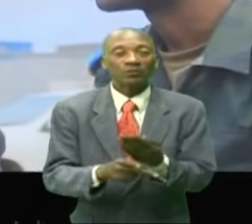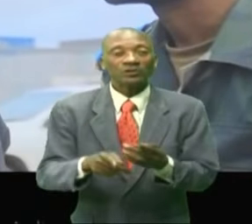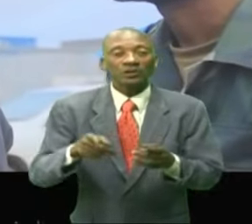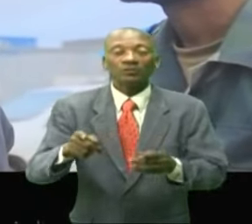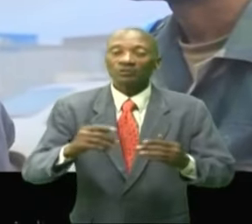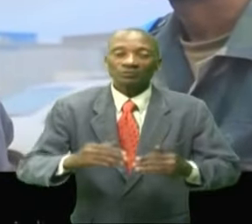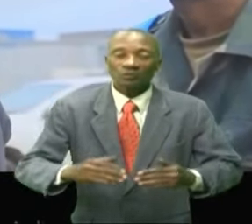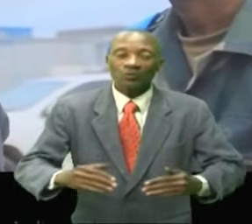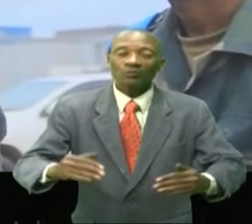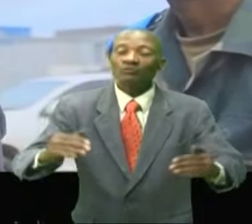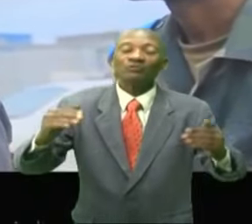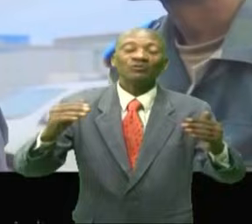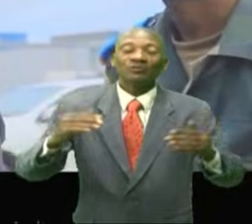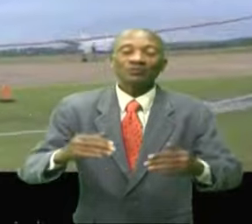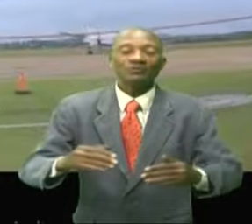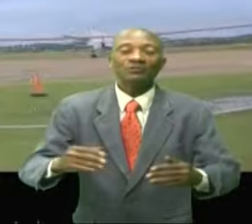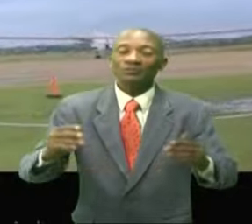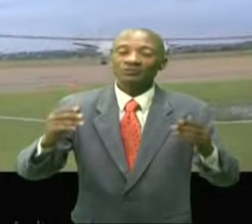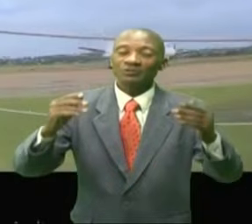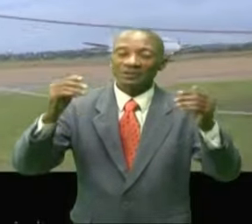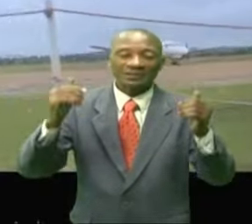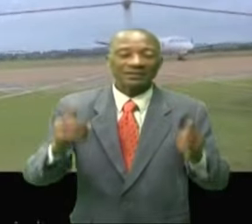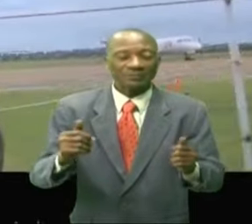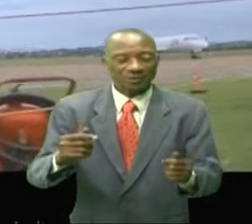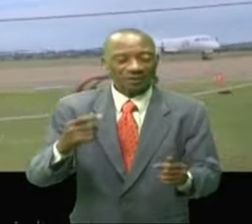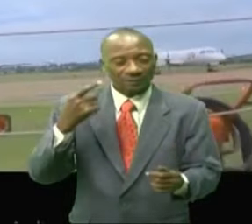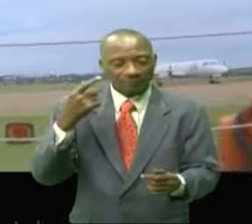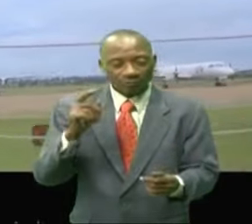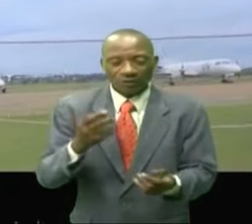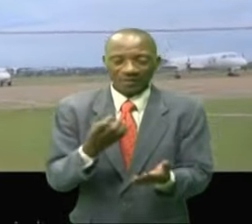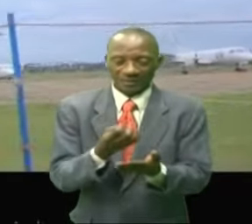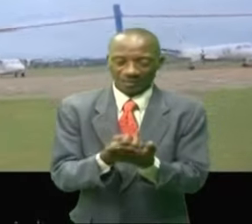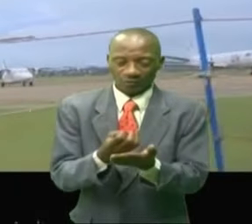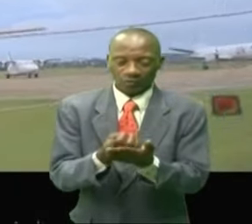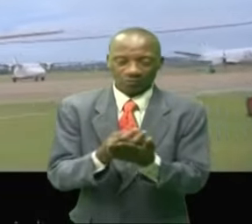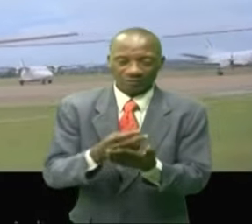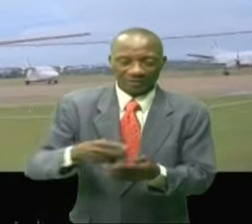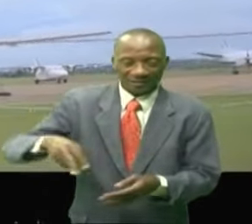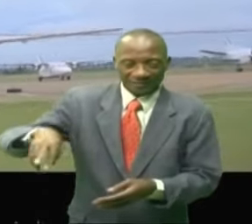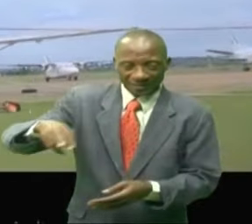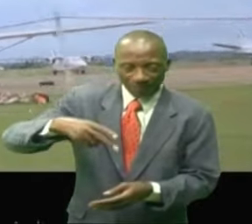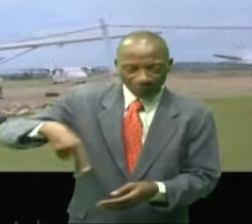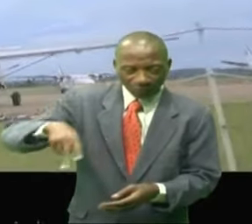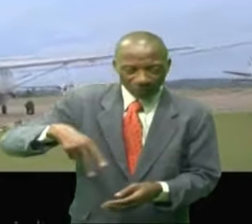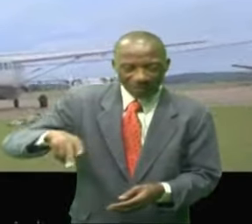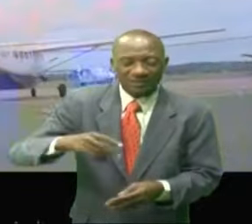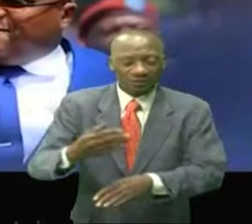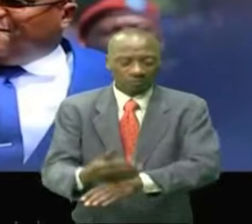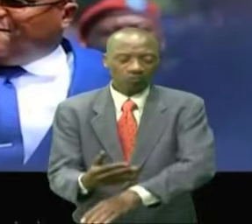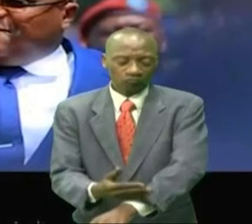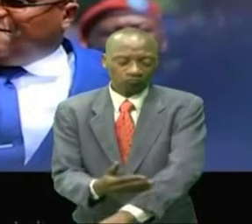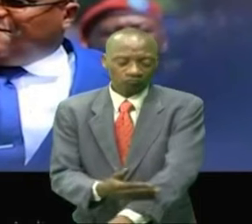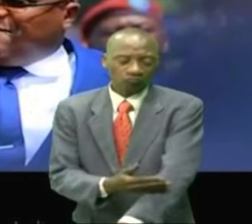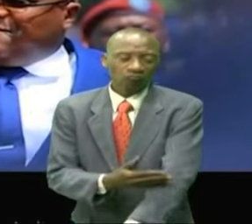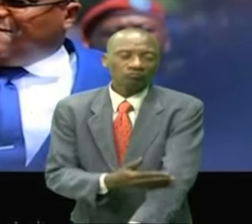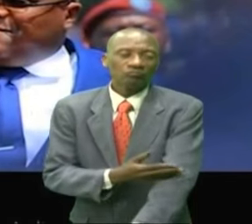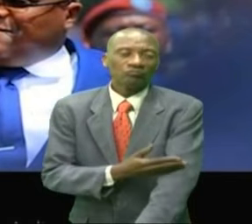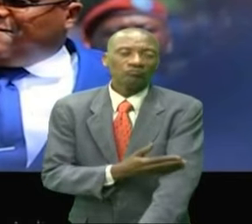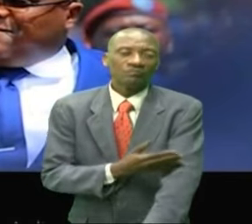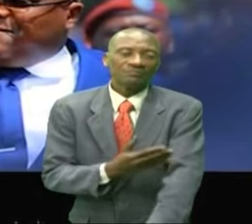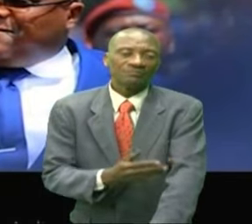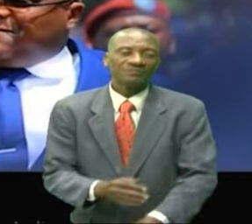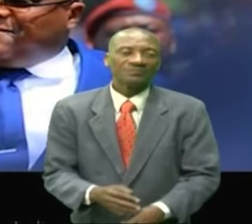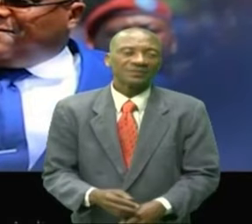et pourra impérativement booster l'économie de la région à travers les échanges commerciaux. Une raison de plus de l'implication du